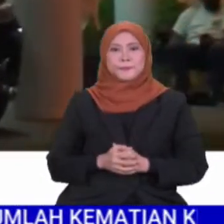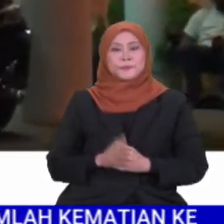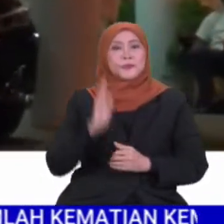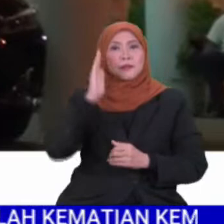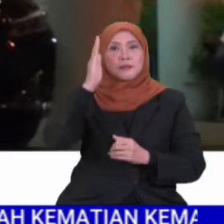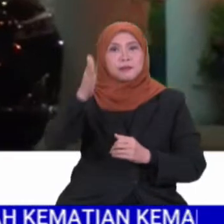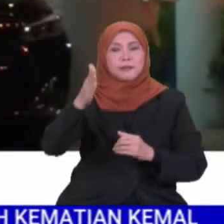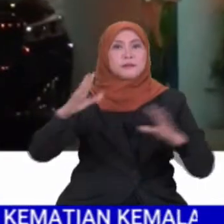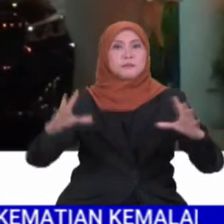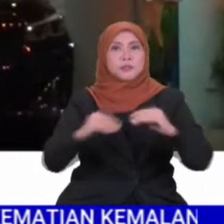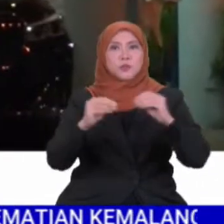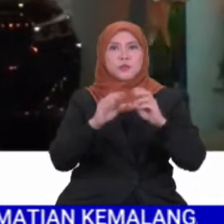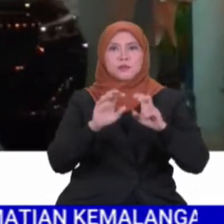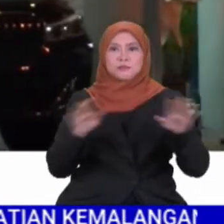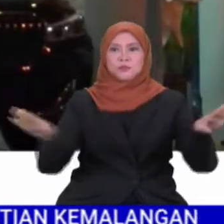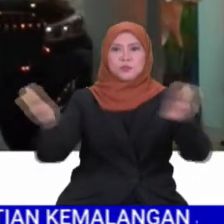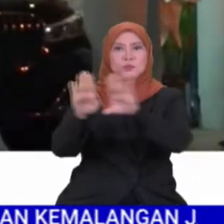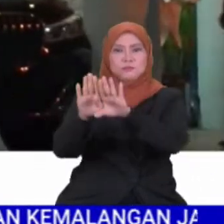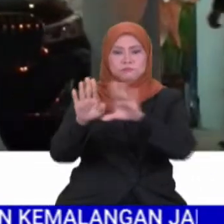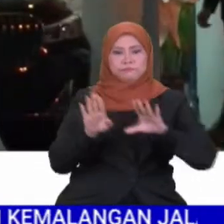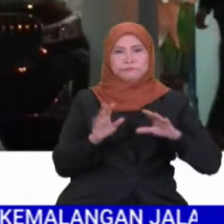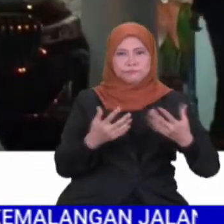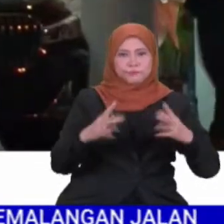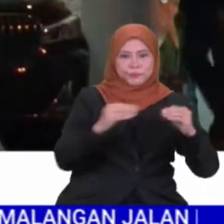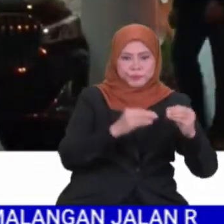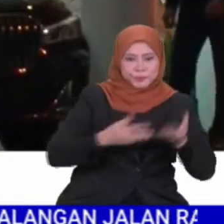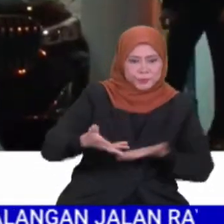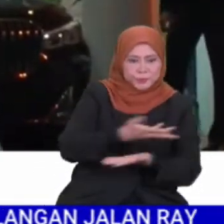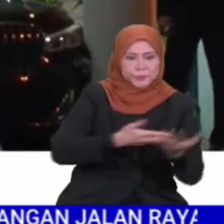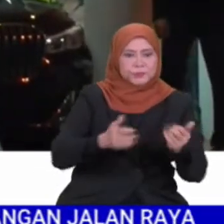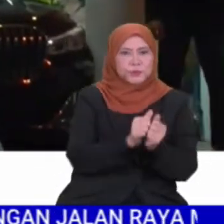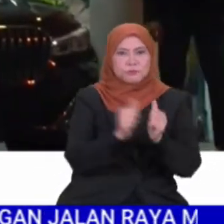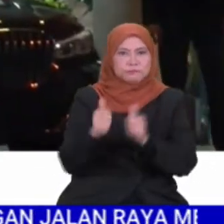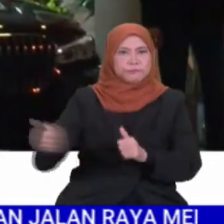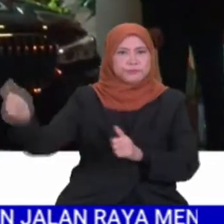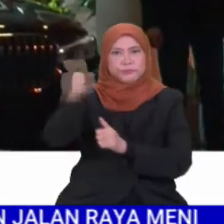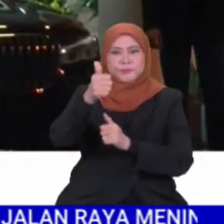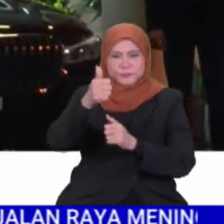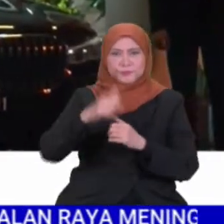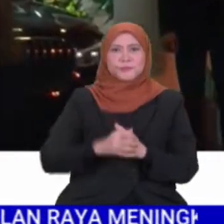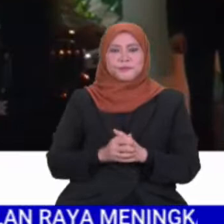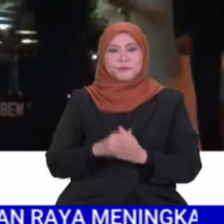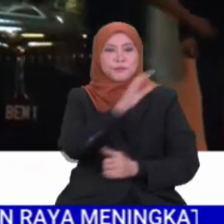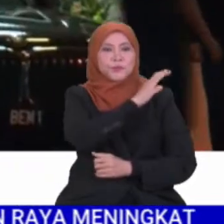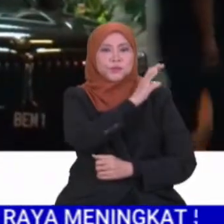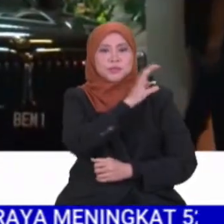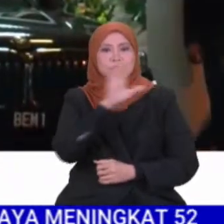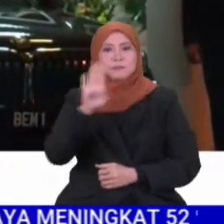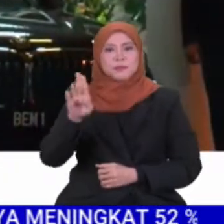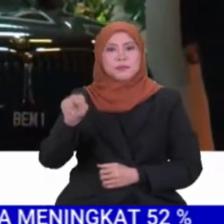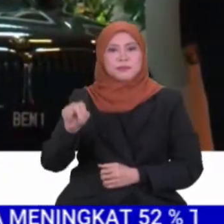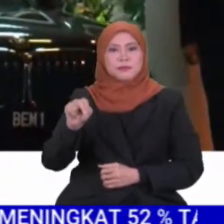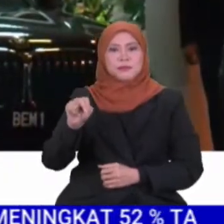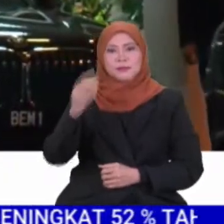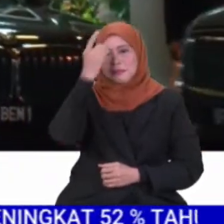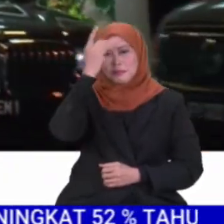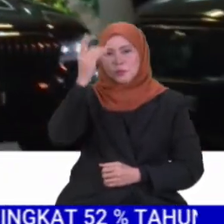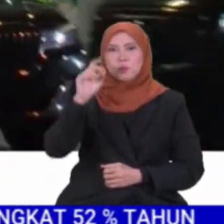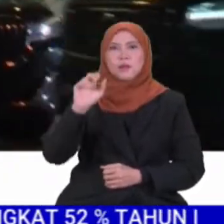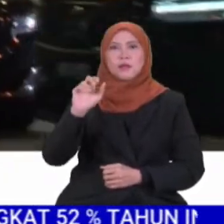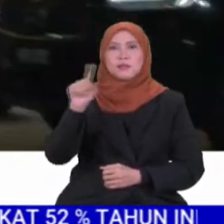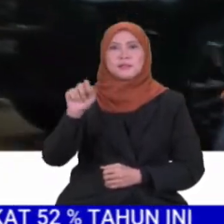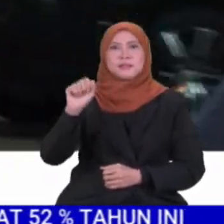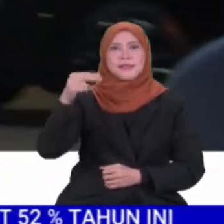akan diadakan mesyuarat tertutup bersama beberapa pimpinan parti. Terus kelihatan hadir Pengerusi Barisan Nasional Dato' Ahmad Zahid